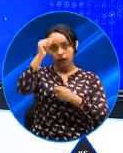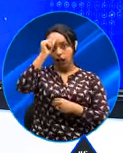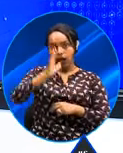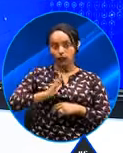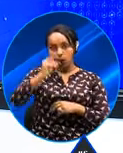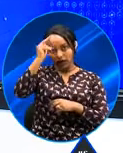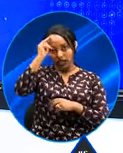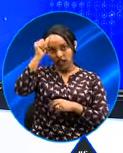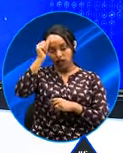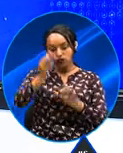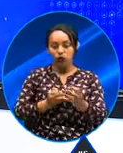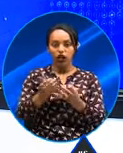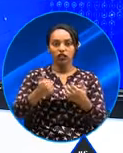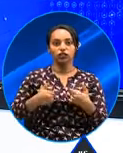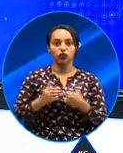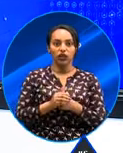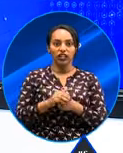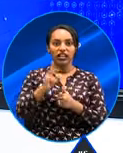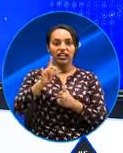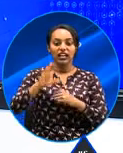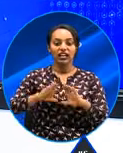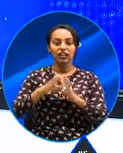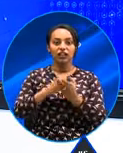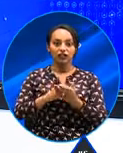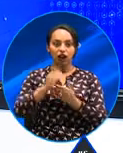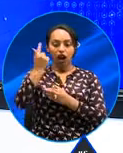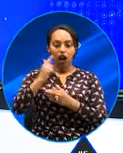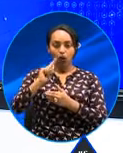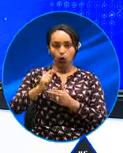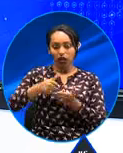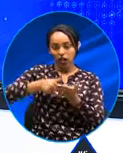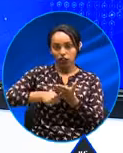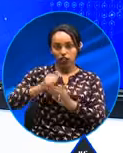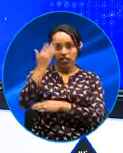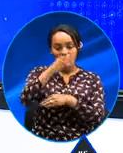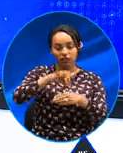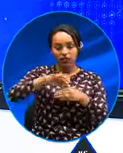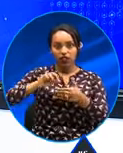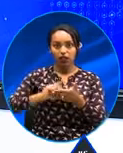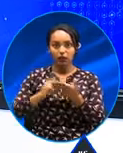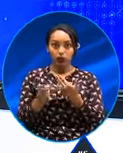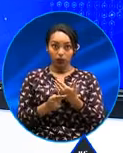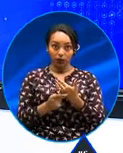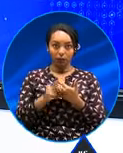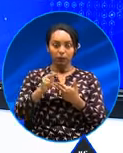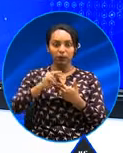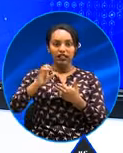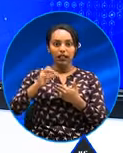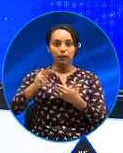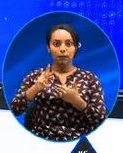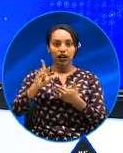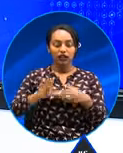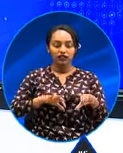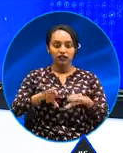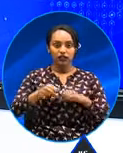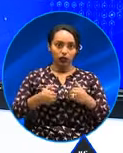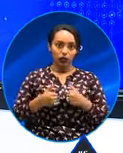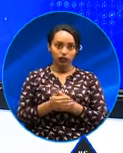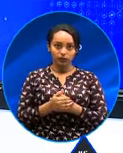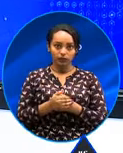አቶ መለስ አለሙ ገልጸዋል። በየካ ክፍለ ከተማ የአረንጓዴ አሻራ የችግኝ ተከላ መርሃ ግብርም በሚሊኒየም ፓርክ